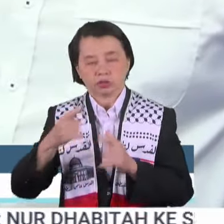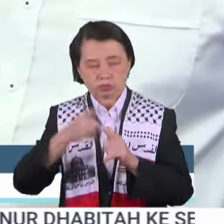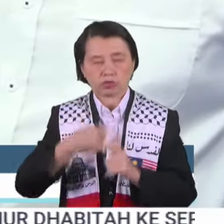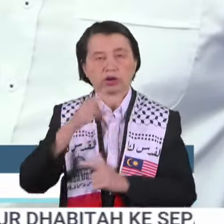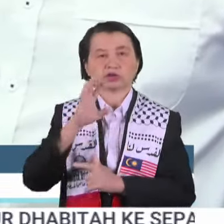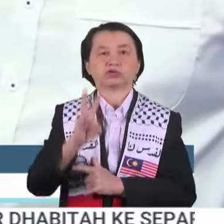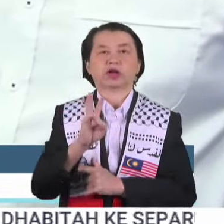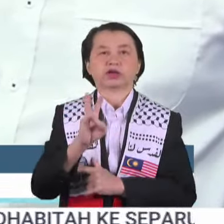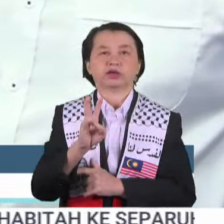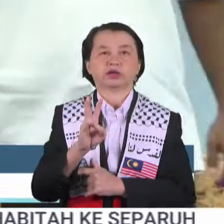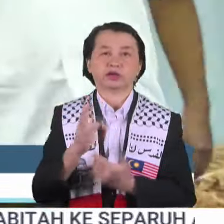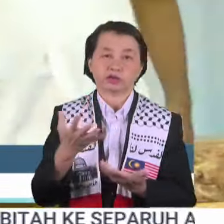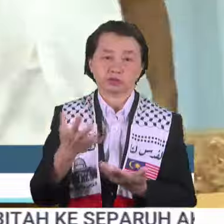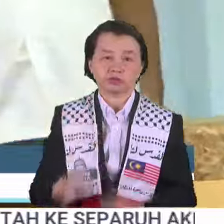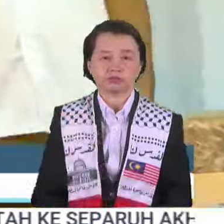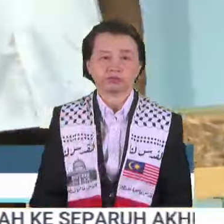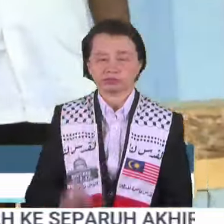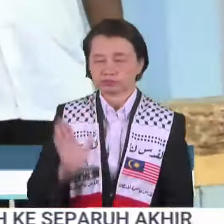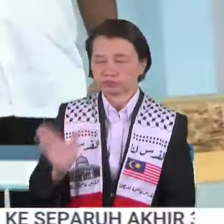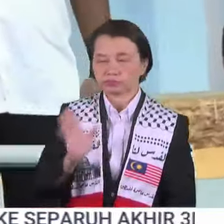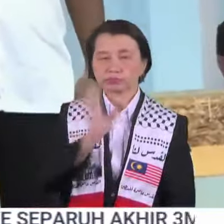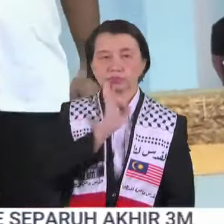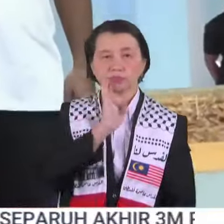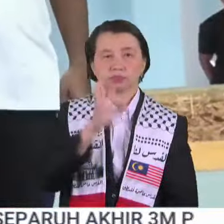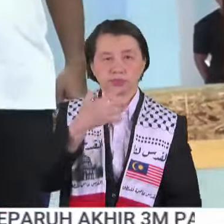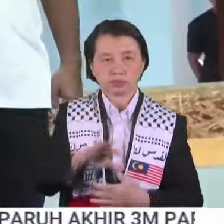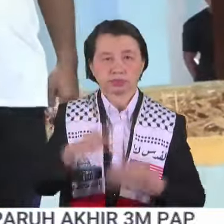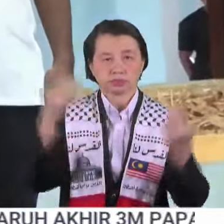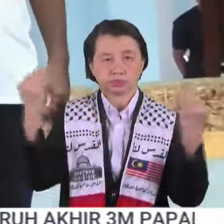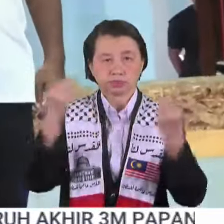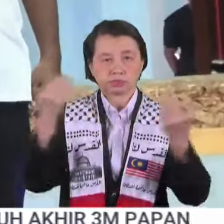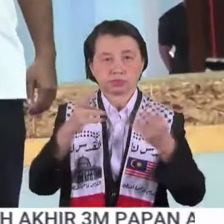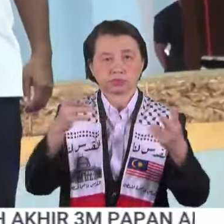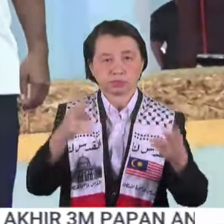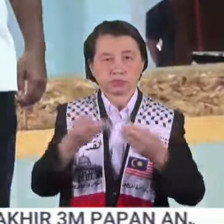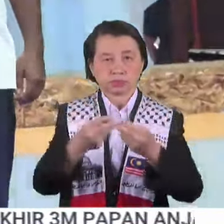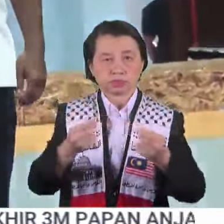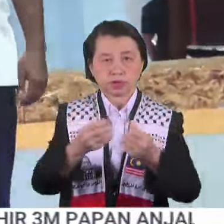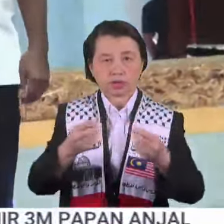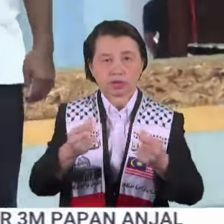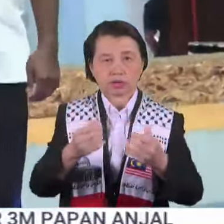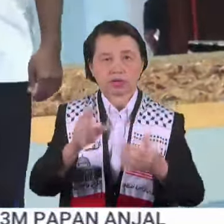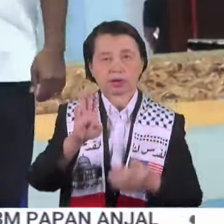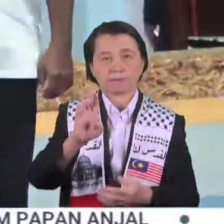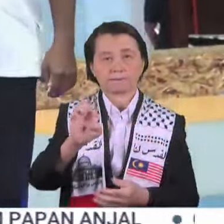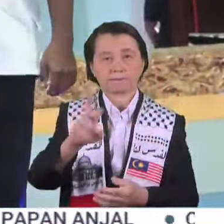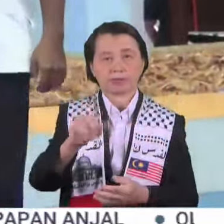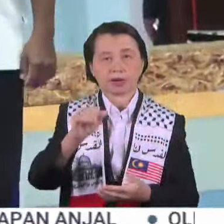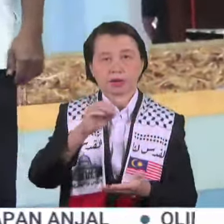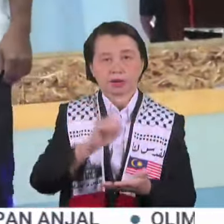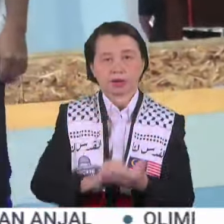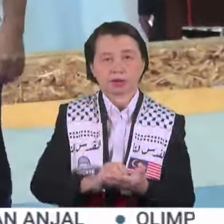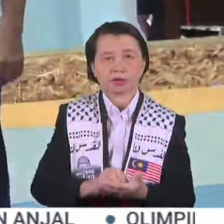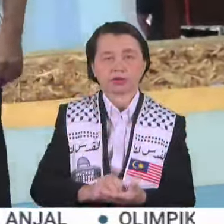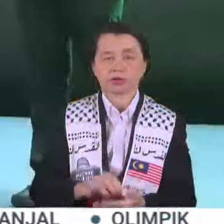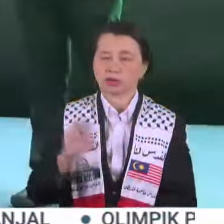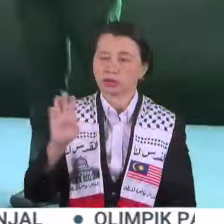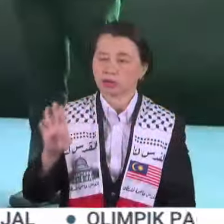Julai ini 2024. Beliau berkata demikian selepas majlis perasmian karnival tanah peringkat Bera di Dewan Kompleks Rakan Muda Bera.